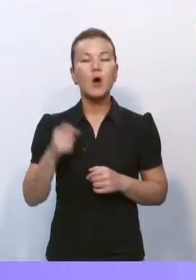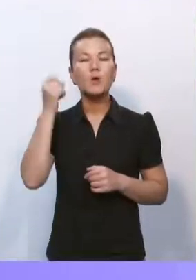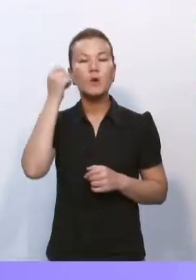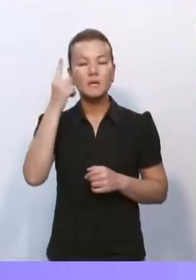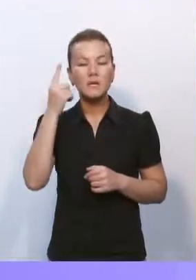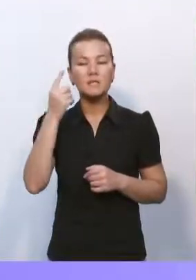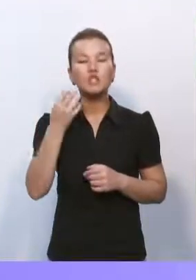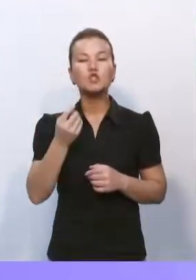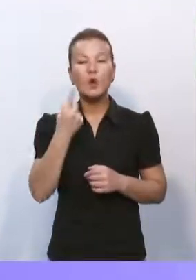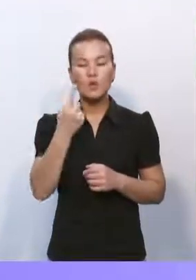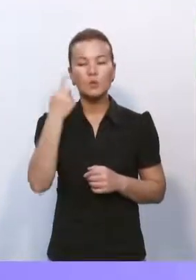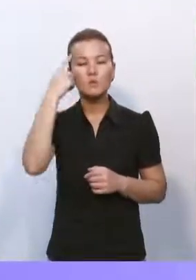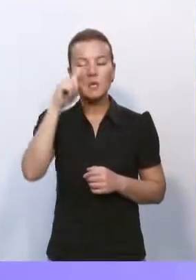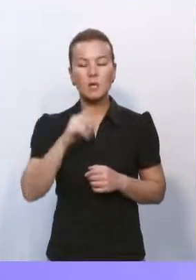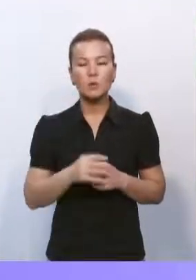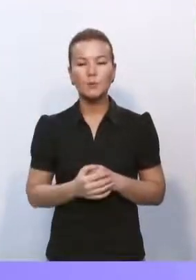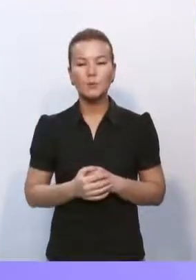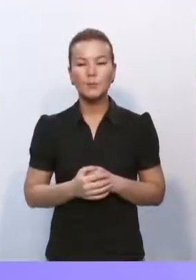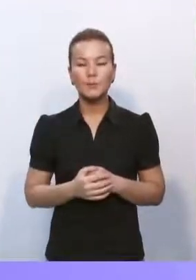Отгадаем еще одну загадку.